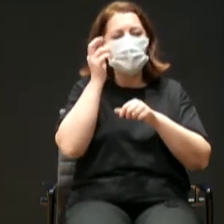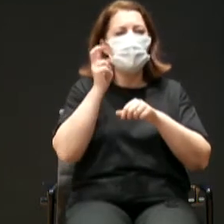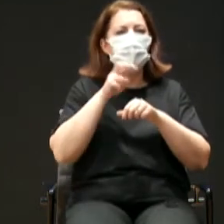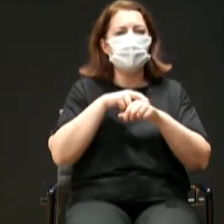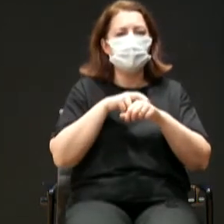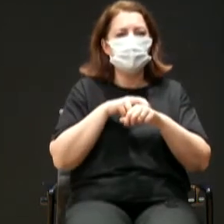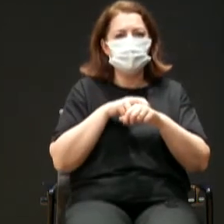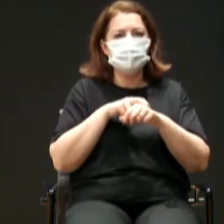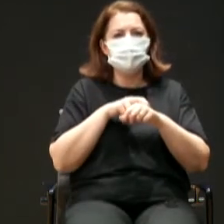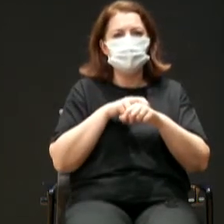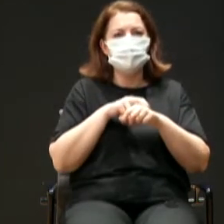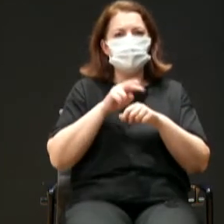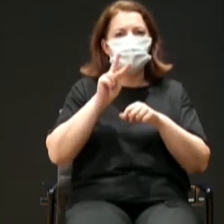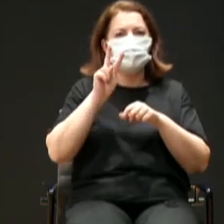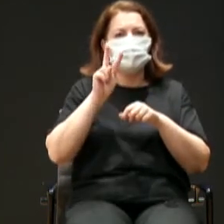hatırlarsanız